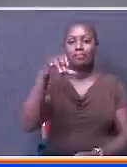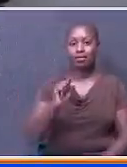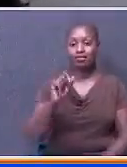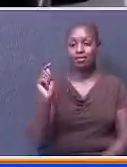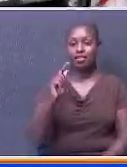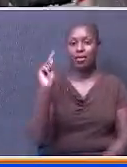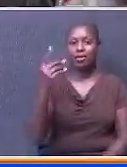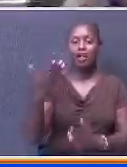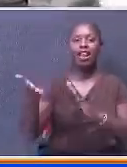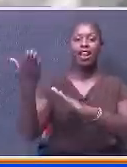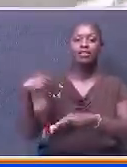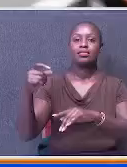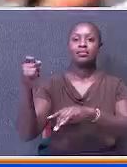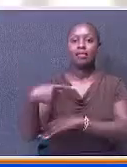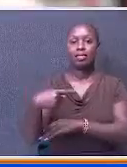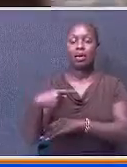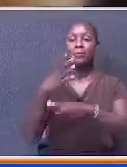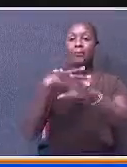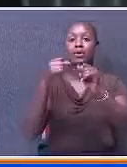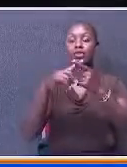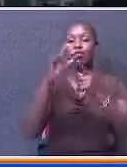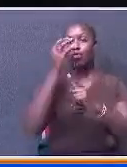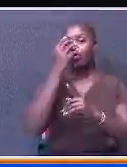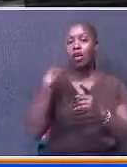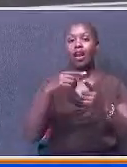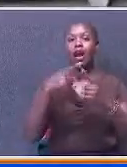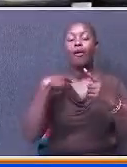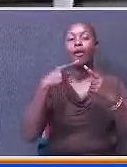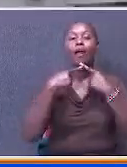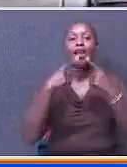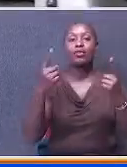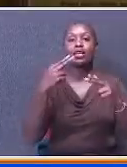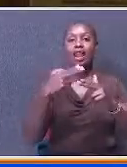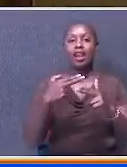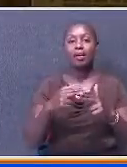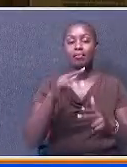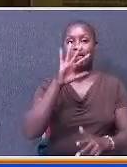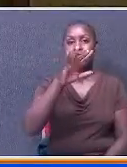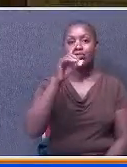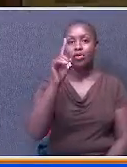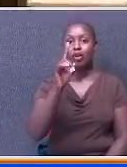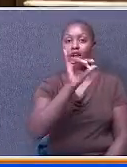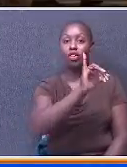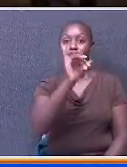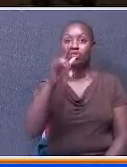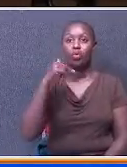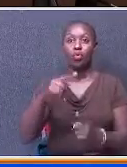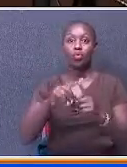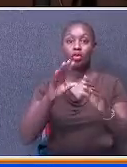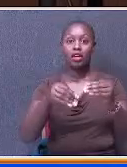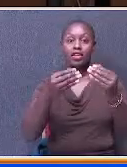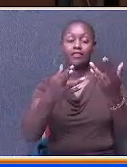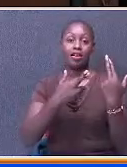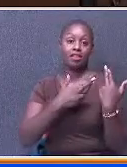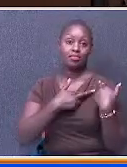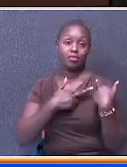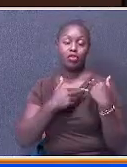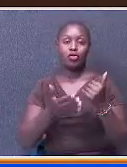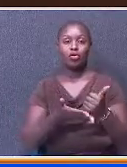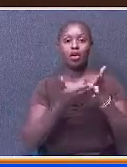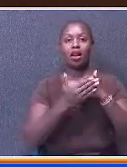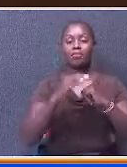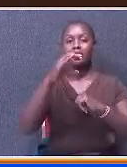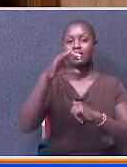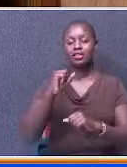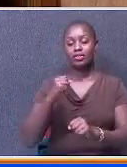mwezi uliopita, Rais William Ruto hatimaye ameyataja majina ya watu 51 ambao wametwikwa jukumu la kuwasaidia mawaziri